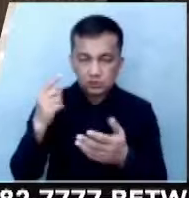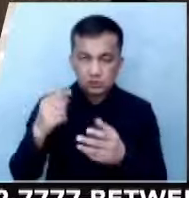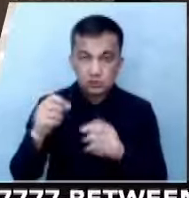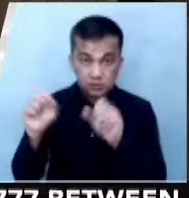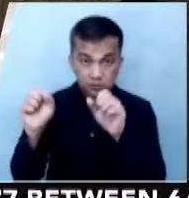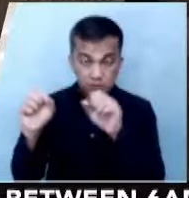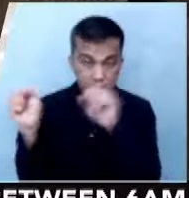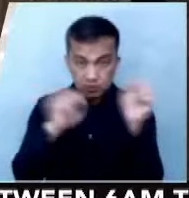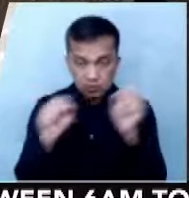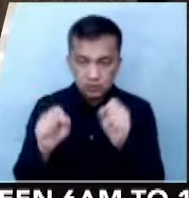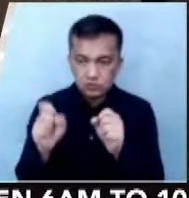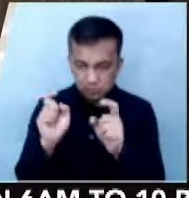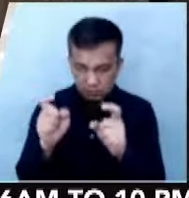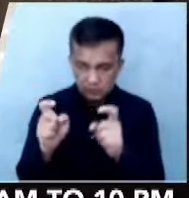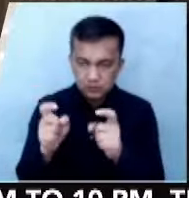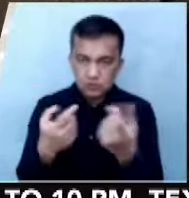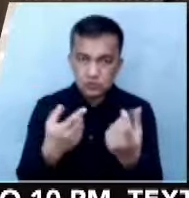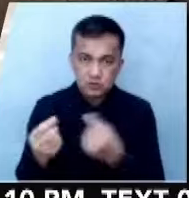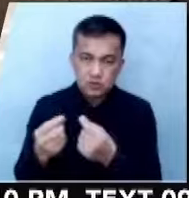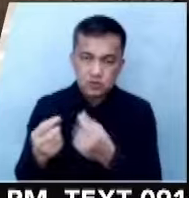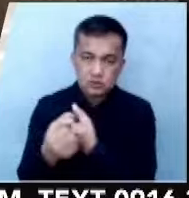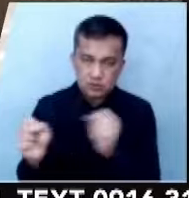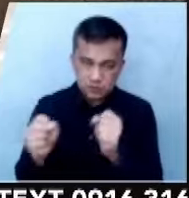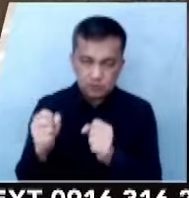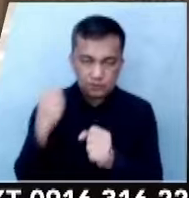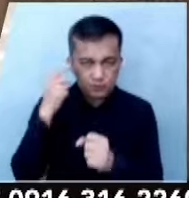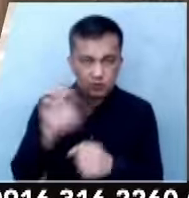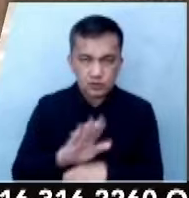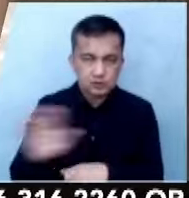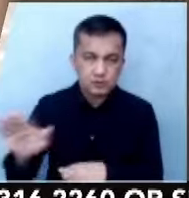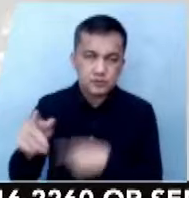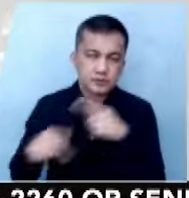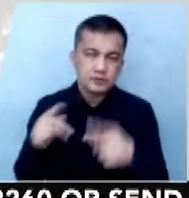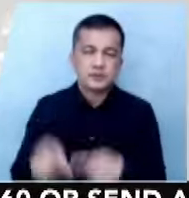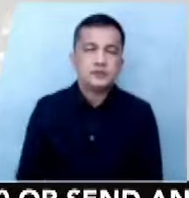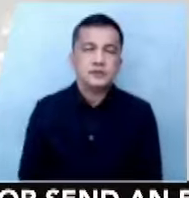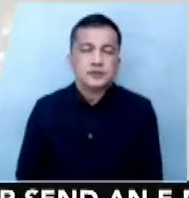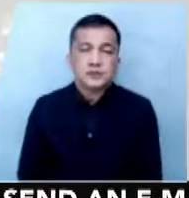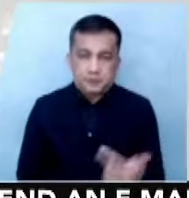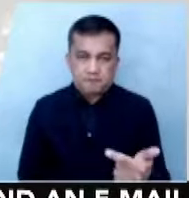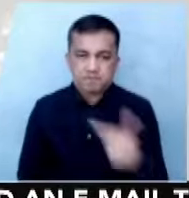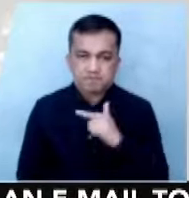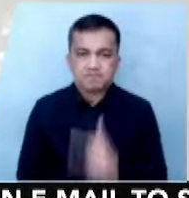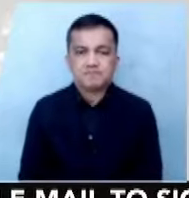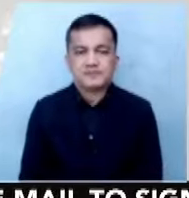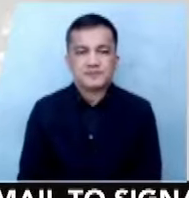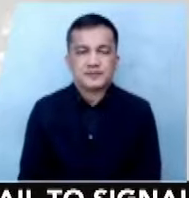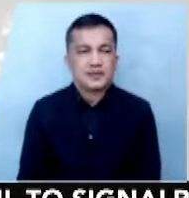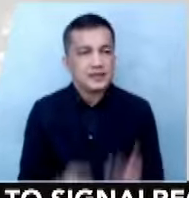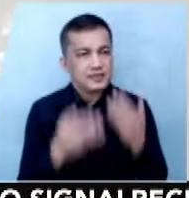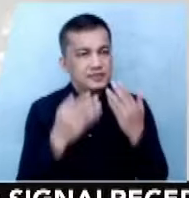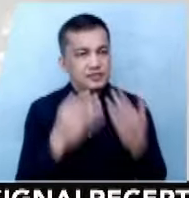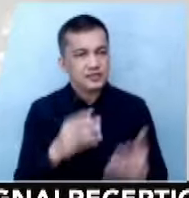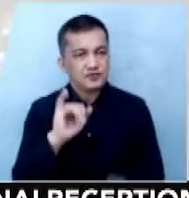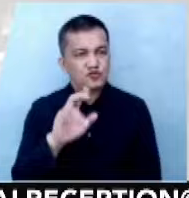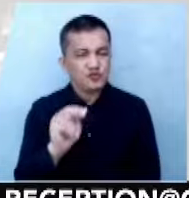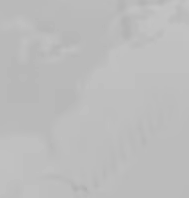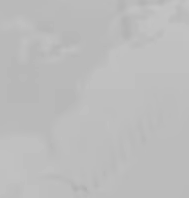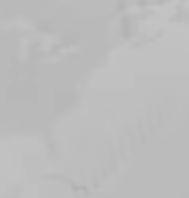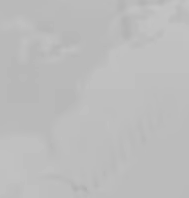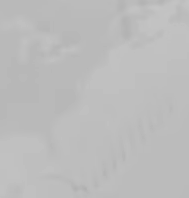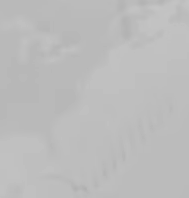na pagsasagawa ng rescue operations para sa kanilang mga residente. Balik sa'yo, Vicky. Maraming salamat sa iyo, June Veneracion.